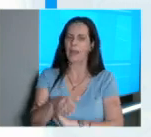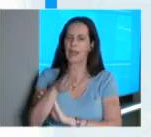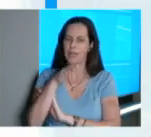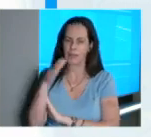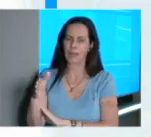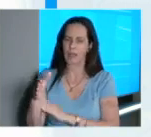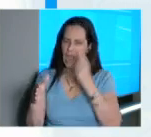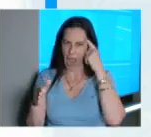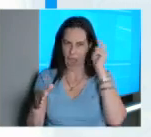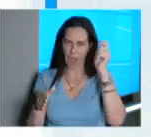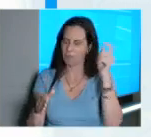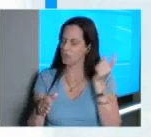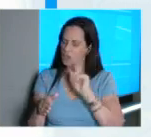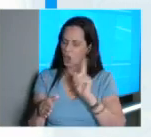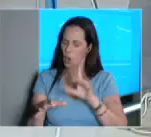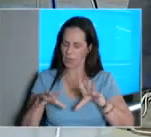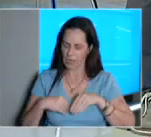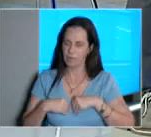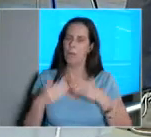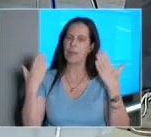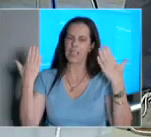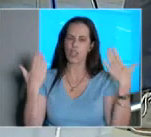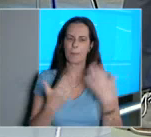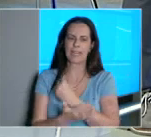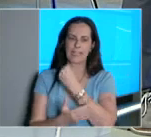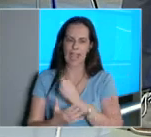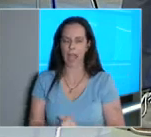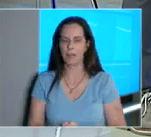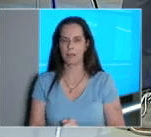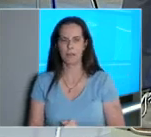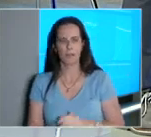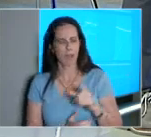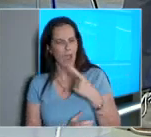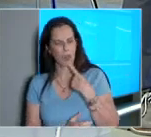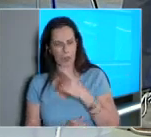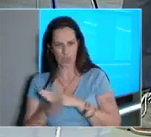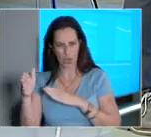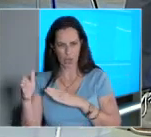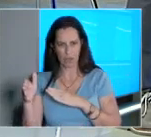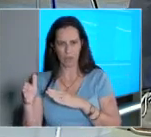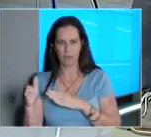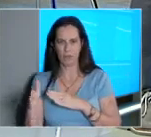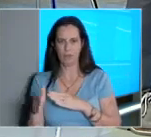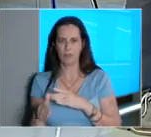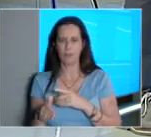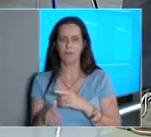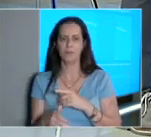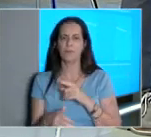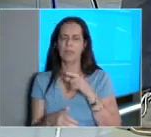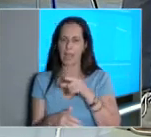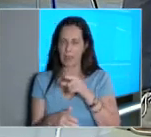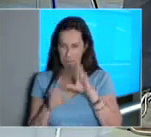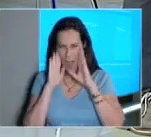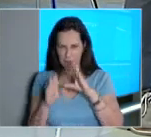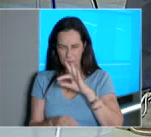אני סומך על הציבור הימני והחכם שלנו שלא ייתן לזה לקרות, בעזרת השם ננצח. תגיד, אם אתה מדבר עם אנשי ימין, ואתה מדבר עם אנשי ימין, אני מכיר אותך קצת, הם